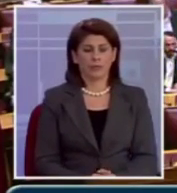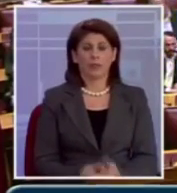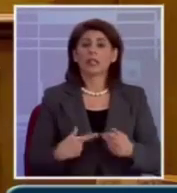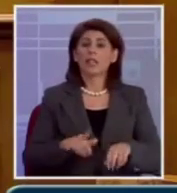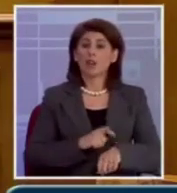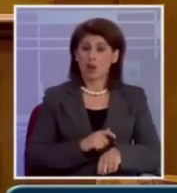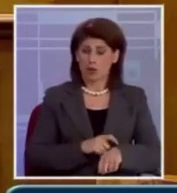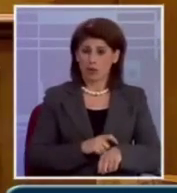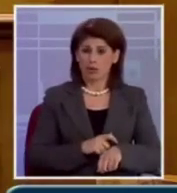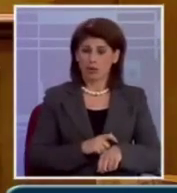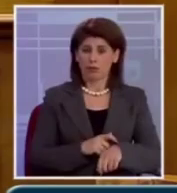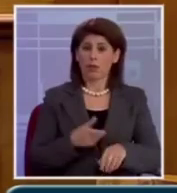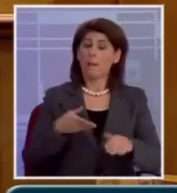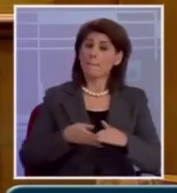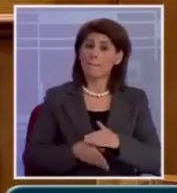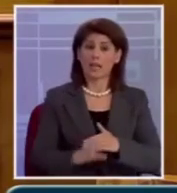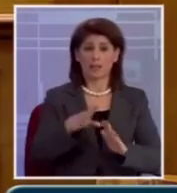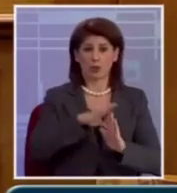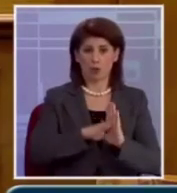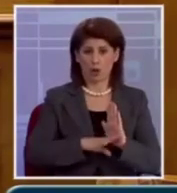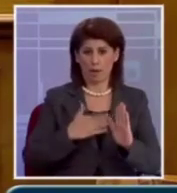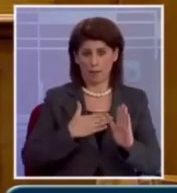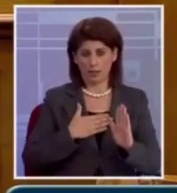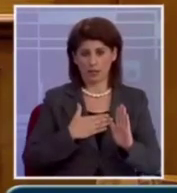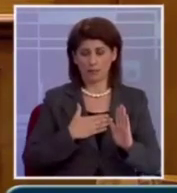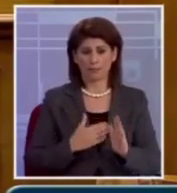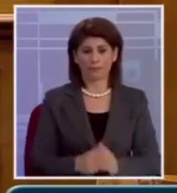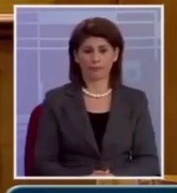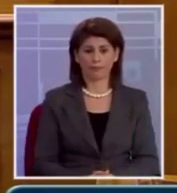Ταυτόχρονα, μέσα από το πρόγραμμά μας,